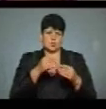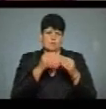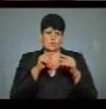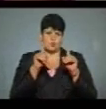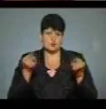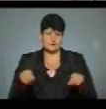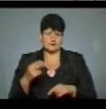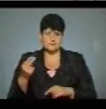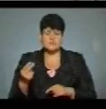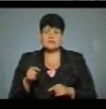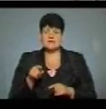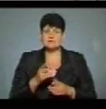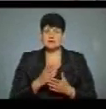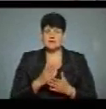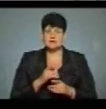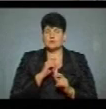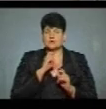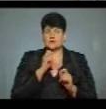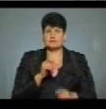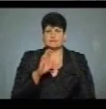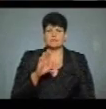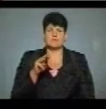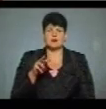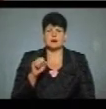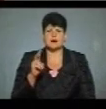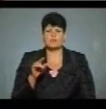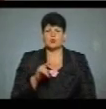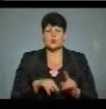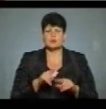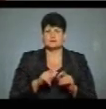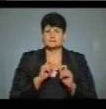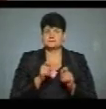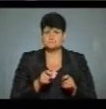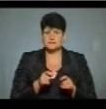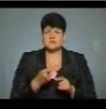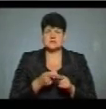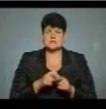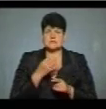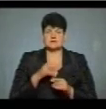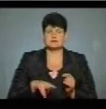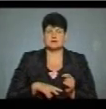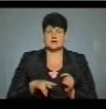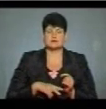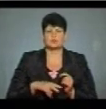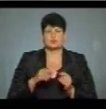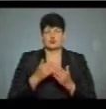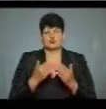Експозиції представили картини, які подарував музею Віктор Макаров і його родина. Про це повідомив директор музею Ігор